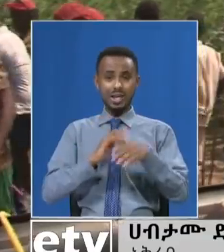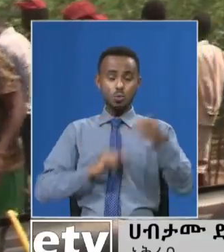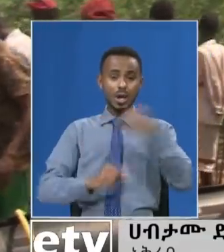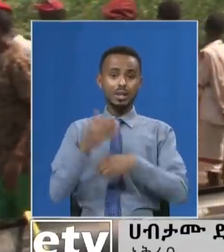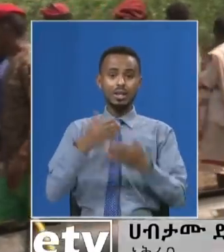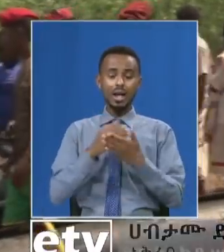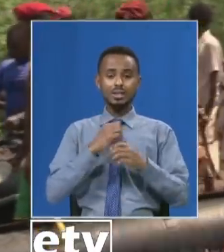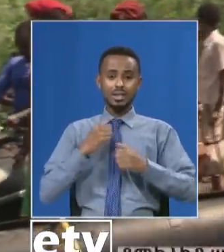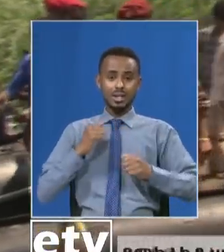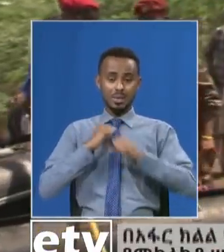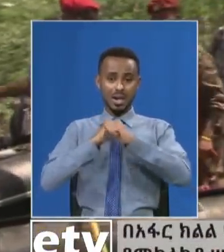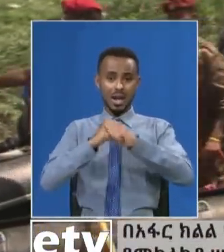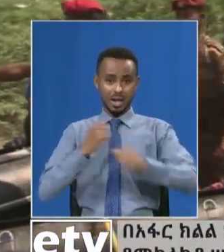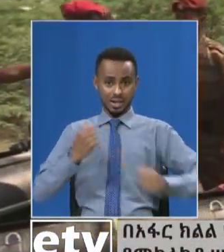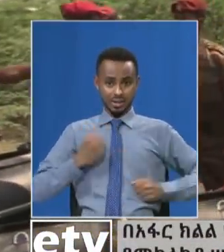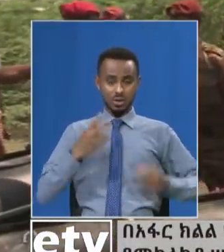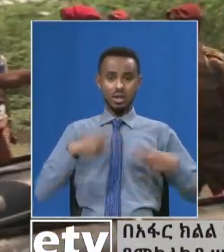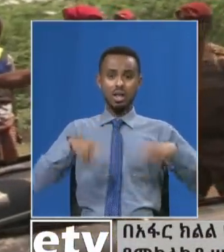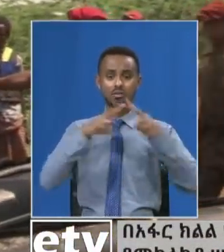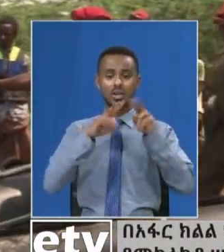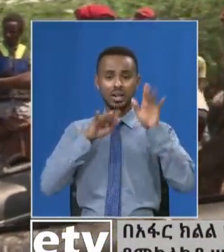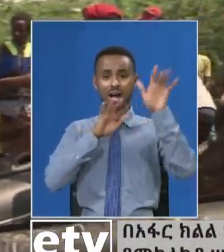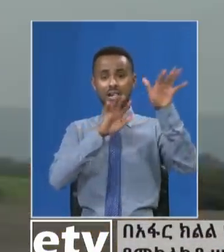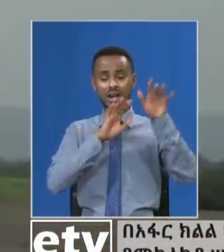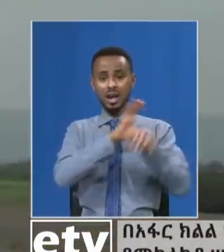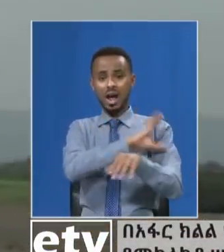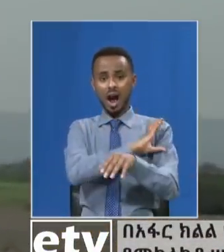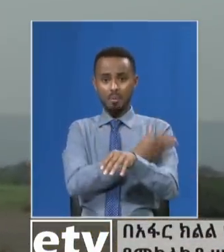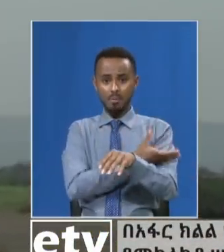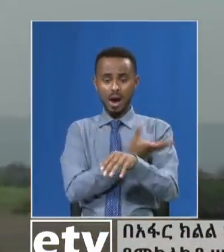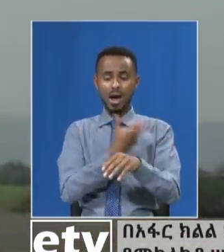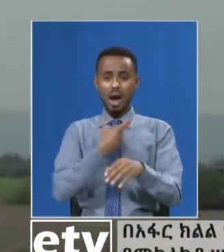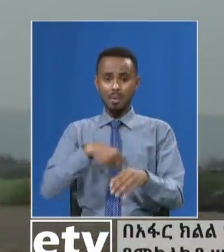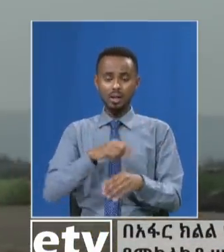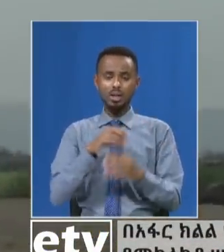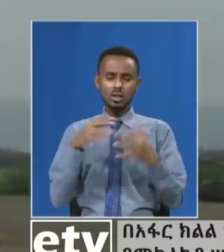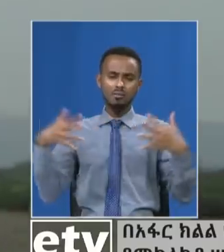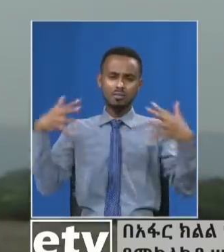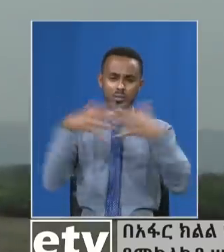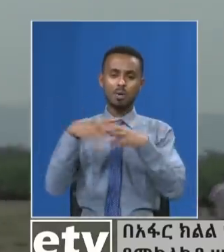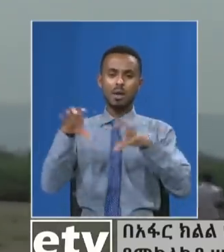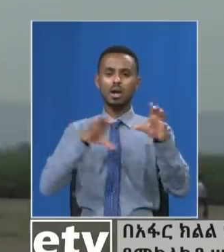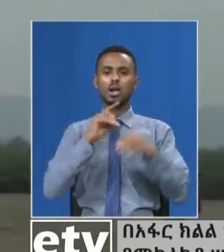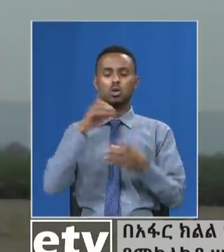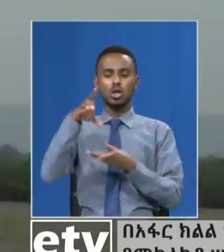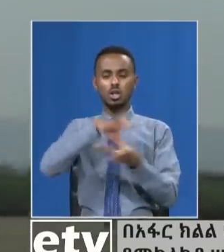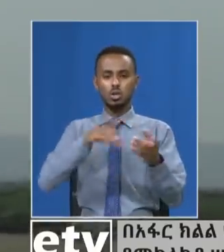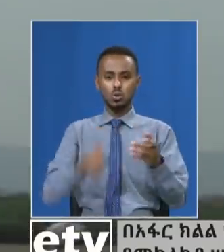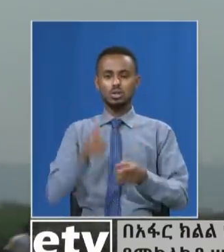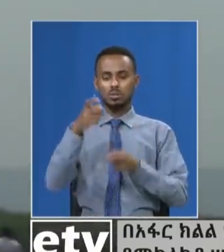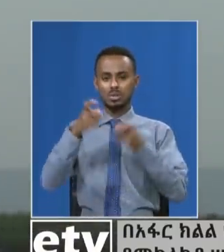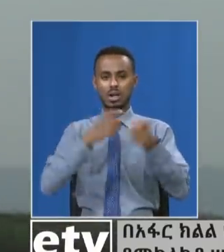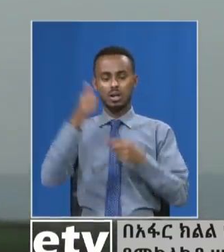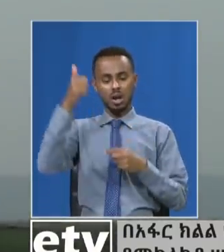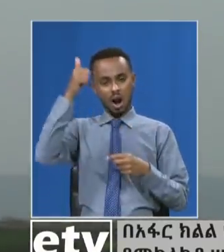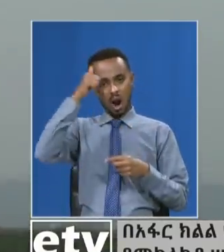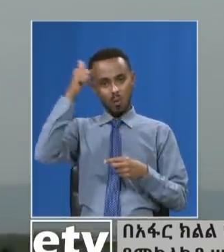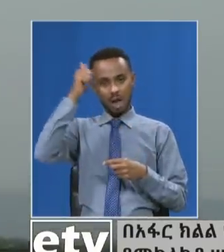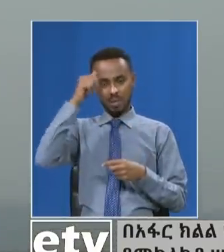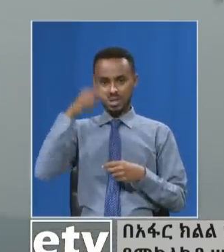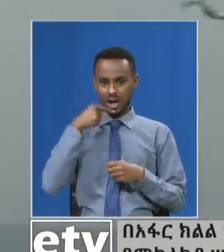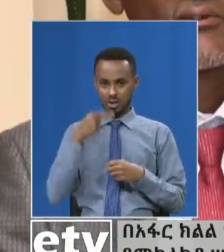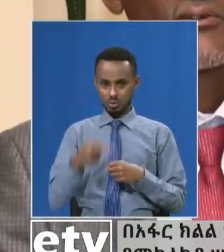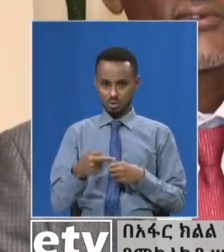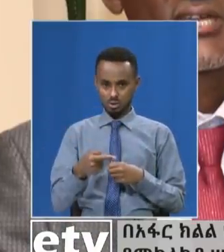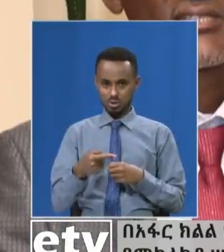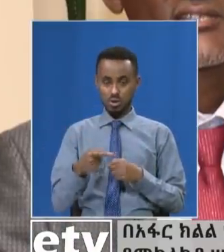እንዳያደርስ የመከላከያ ሰራዊትና የኢፌድሪ አየር ኃይል አባላት ከፍተኛ ርብርብ ማድረጋቸውን ነው የክልሉ ርዕሰ መስተዳድር አወል አርባ